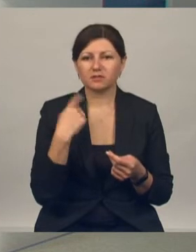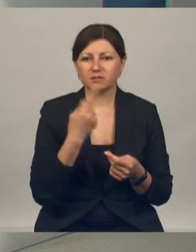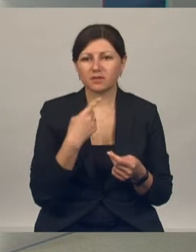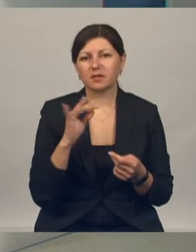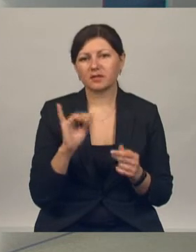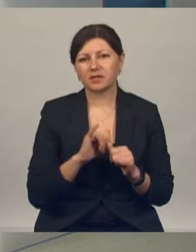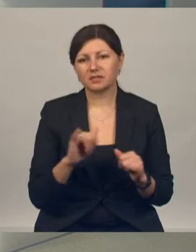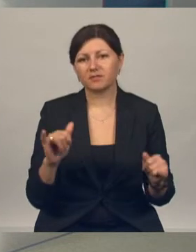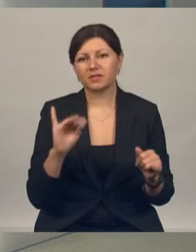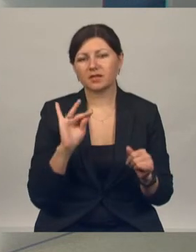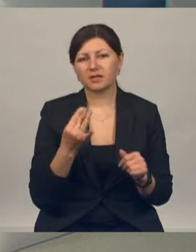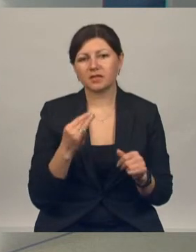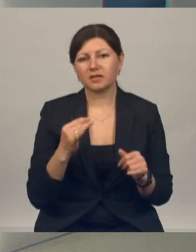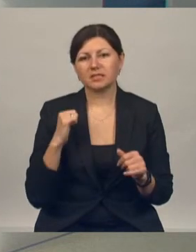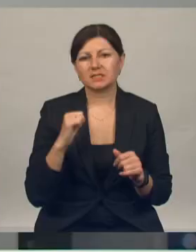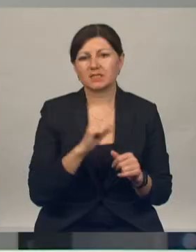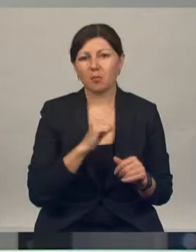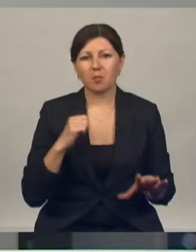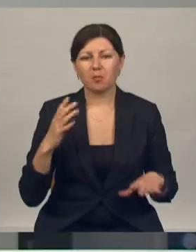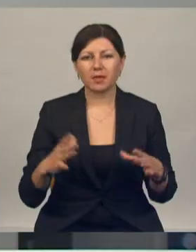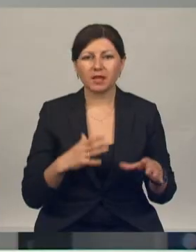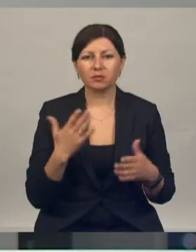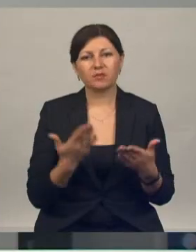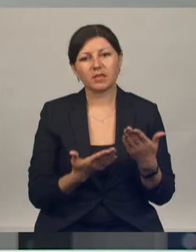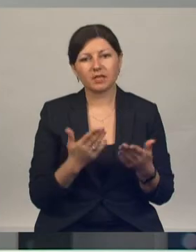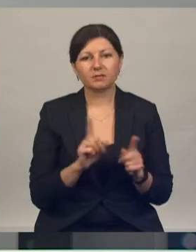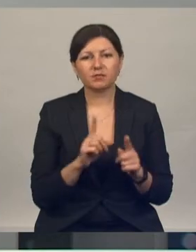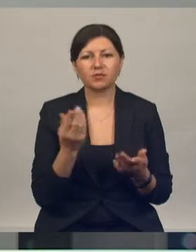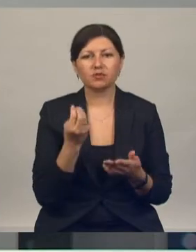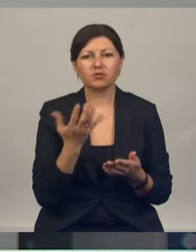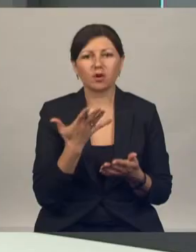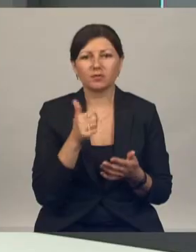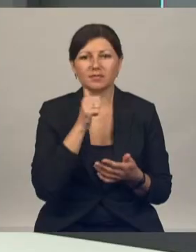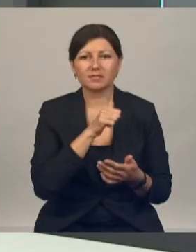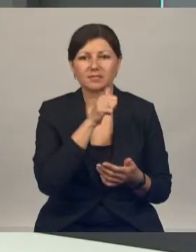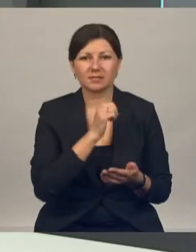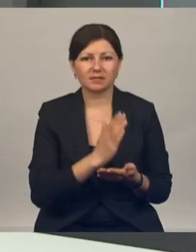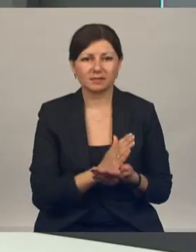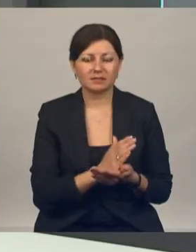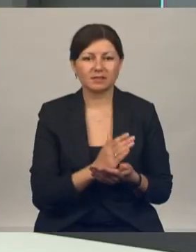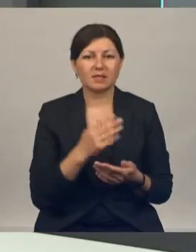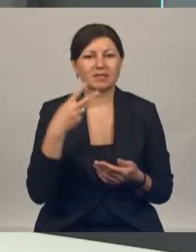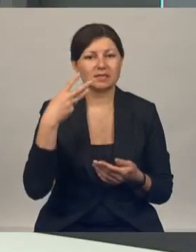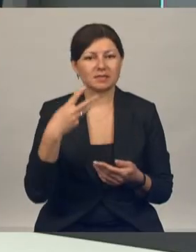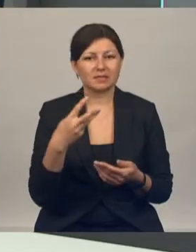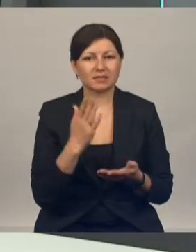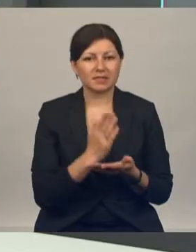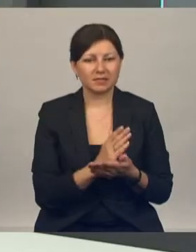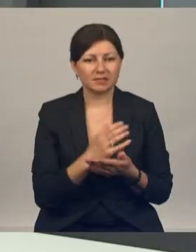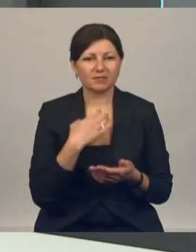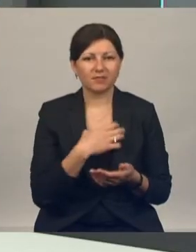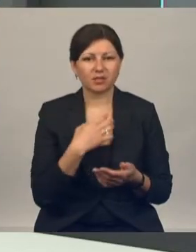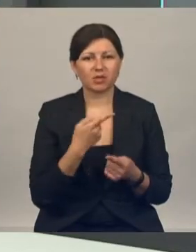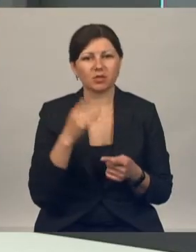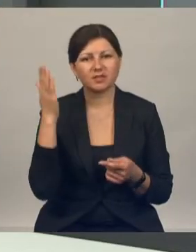и самоподготовки, да? Или же все-таки еще какой-то секрет есть? Вы знаете, есть три залога успеха. Безусловно, нужен